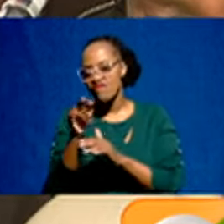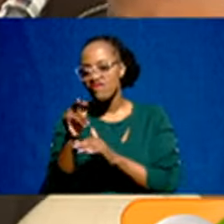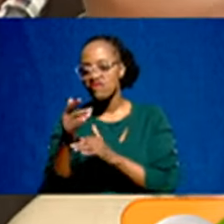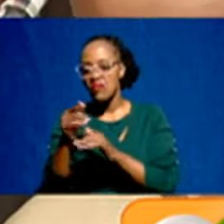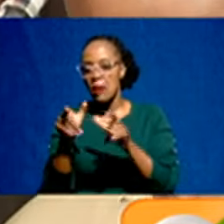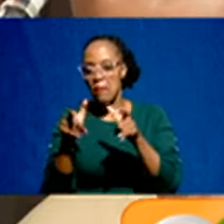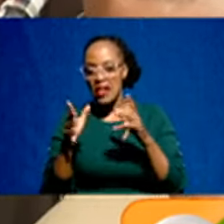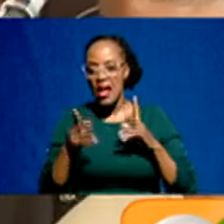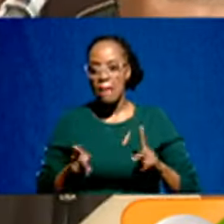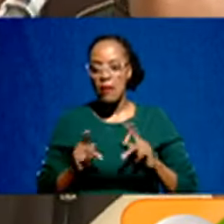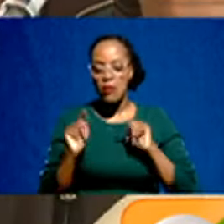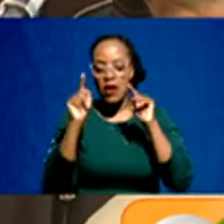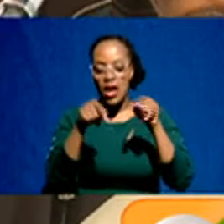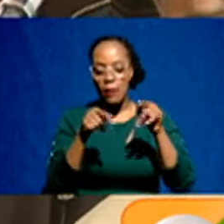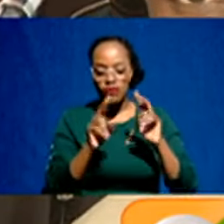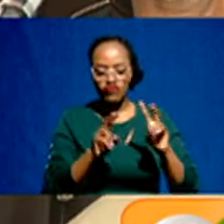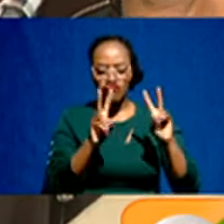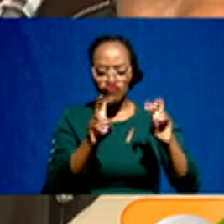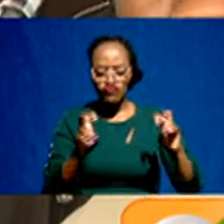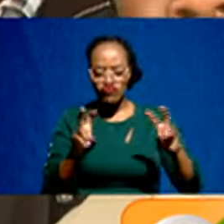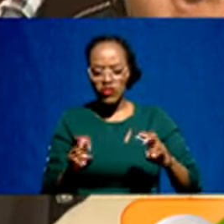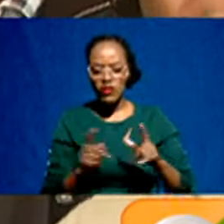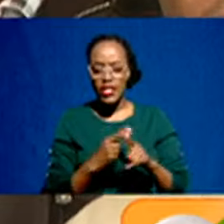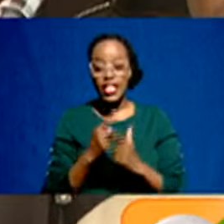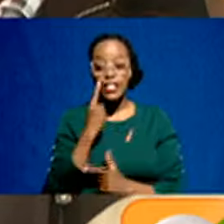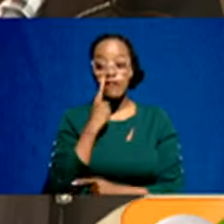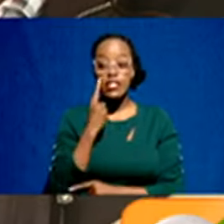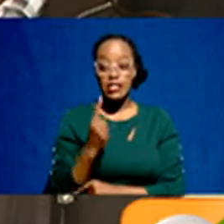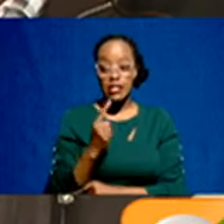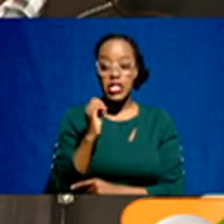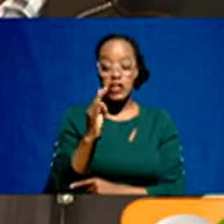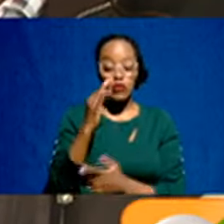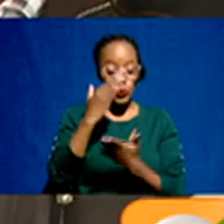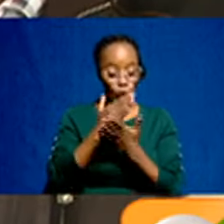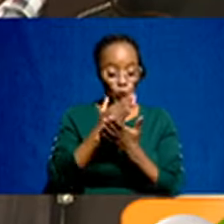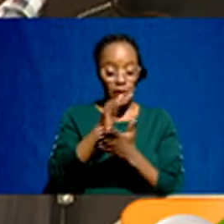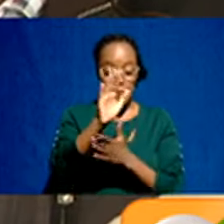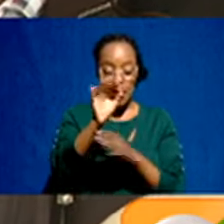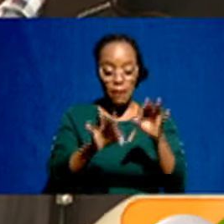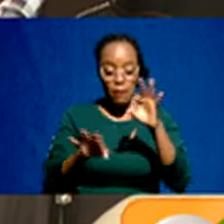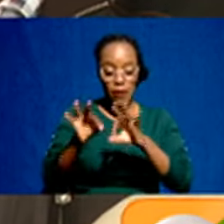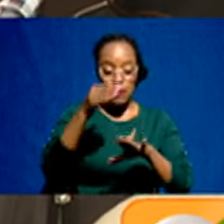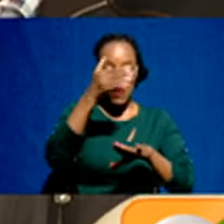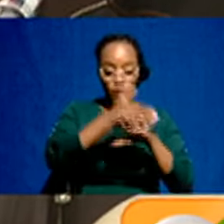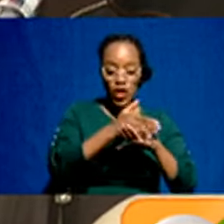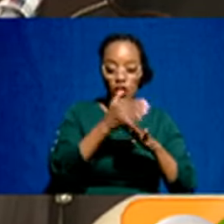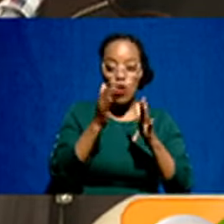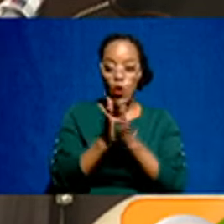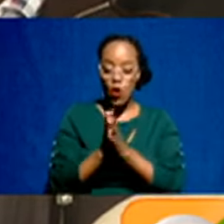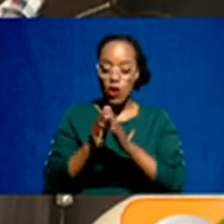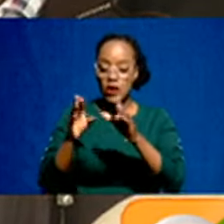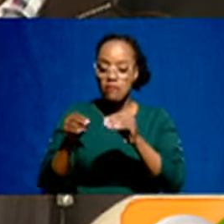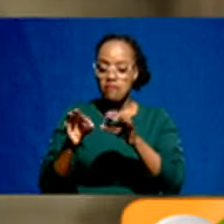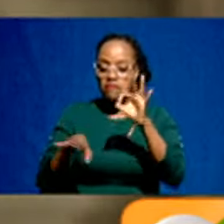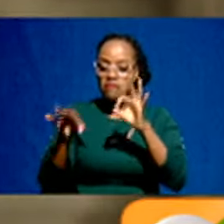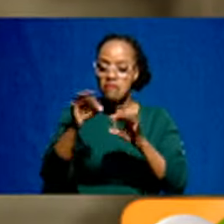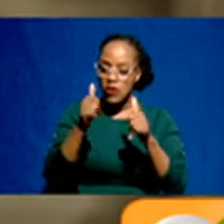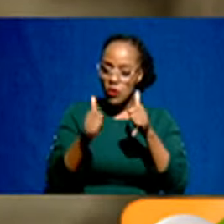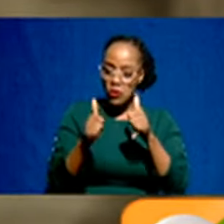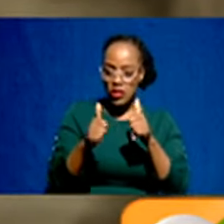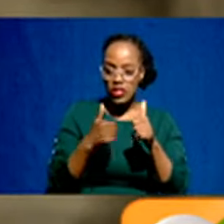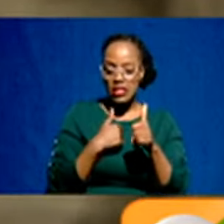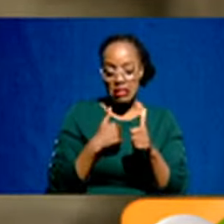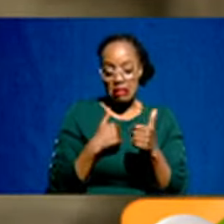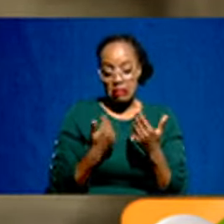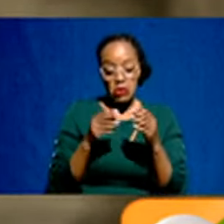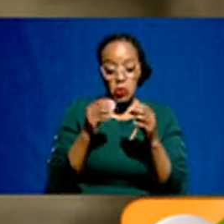na kuangazia na kupiga darubini na kuona kamba je, mbolea yake ni ghushi ama mbolea yake si ghushi.